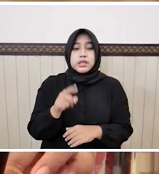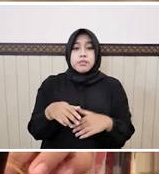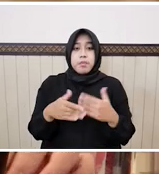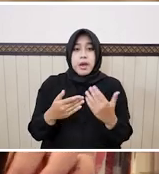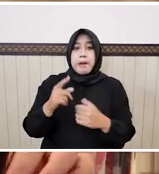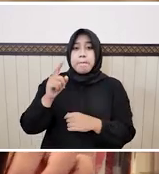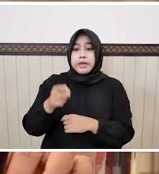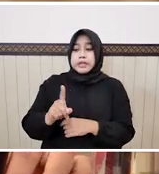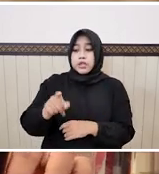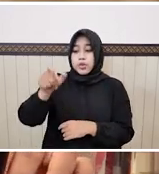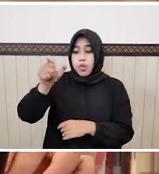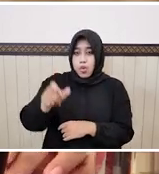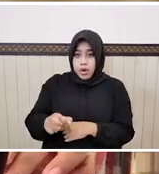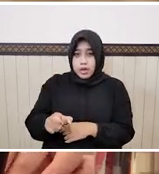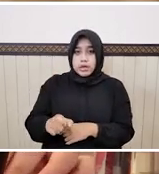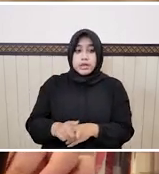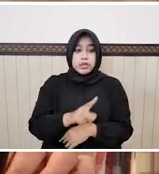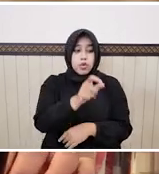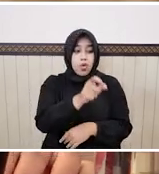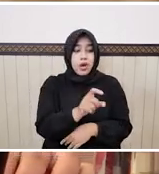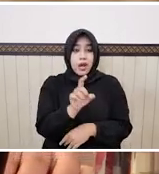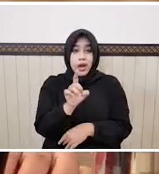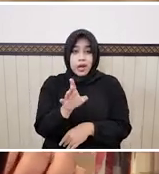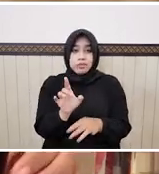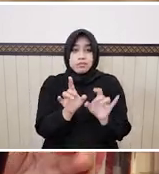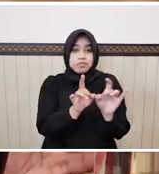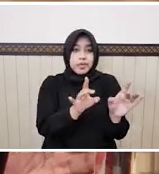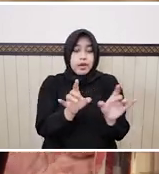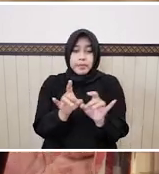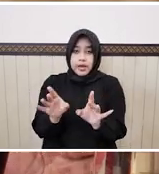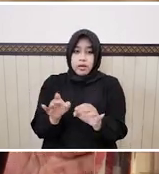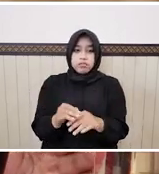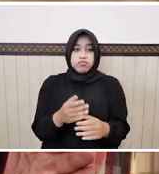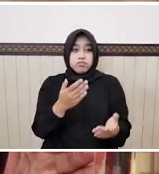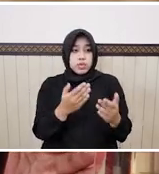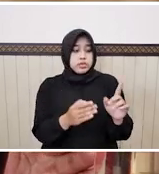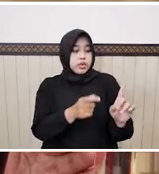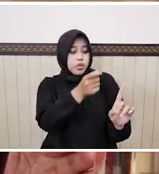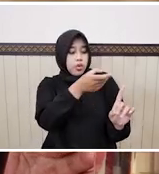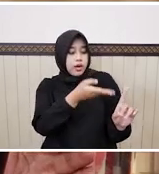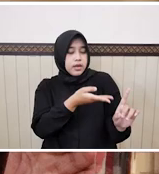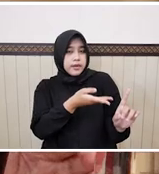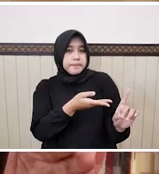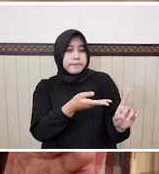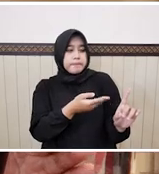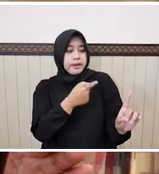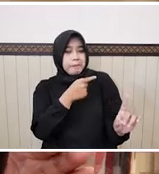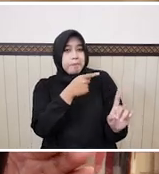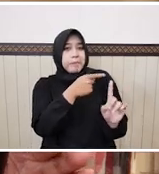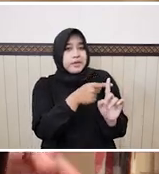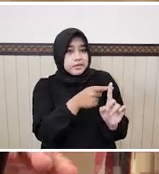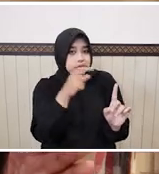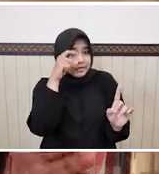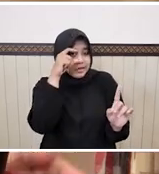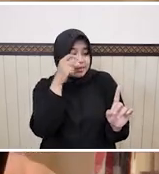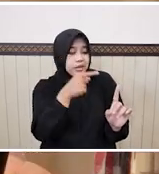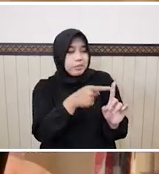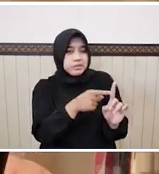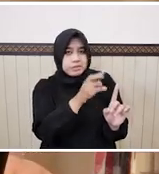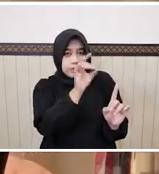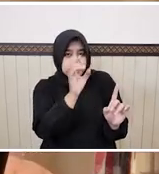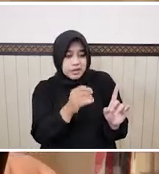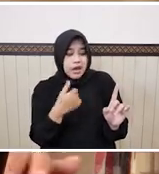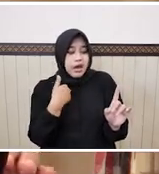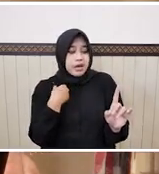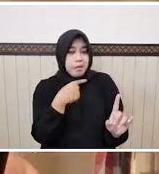pasti satu orang dengan orang yang lain eh mungkin yang satunya Eh plus-plus bermacam-macam